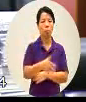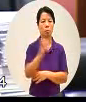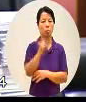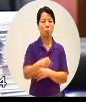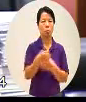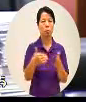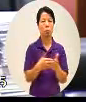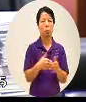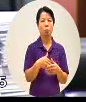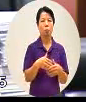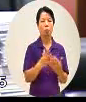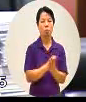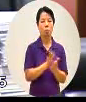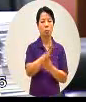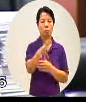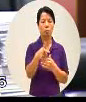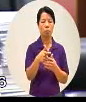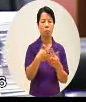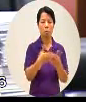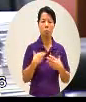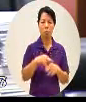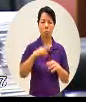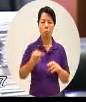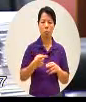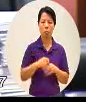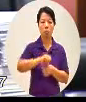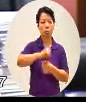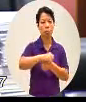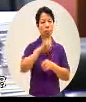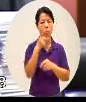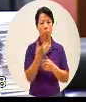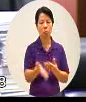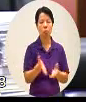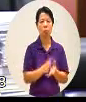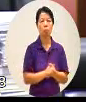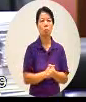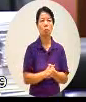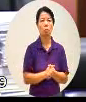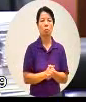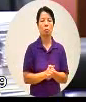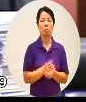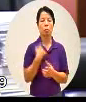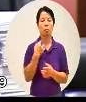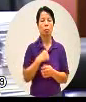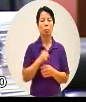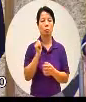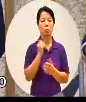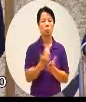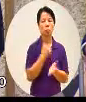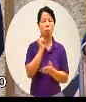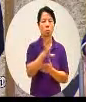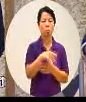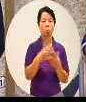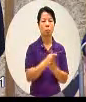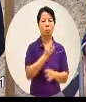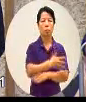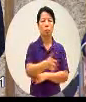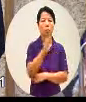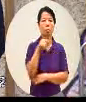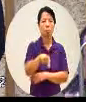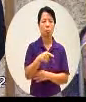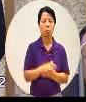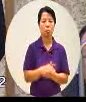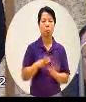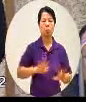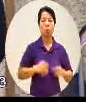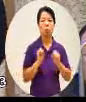策，我们后面还要更错吗？再不要再错下去了。 所以我刚也跟议员报告说，当初县府提出来的时空背景